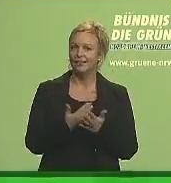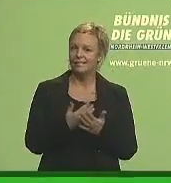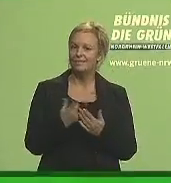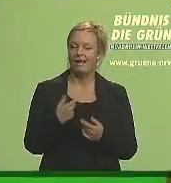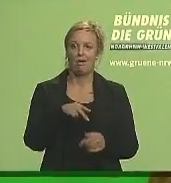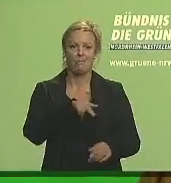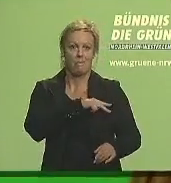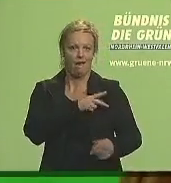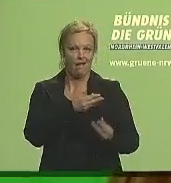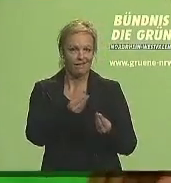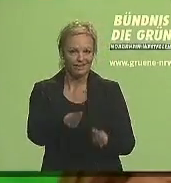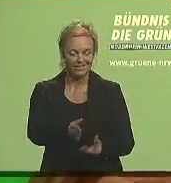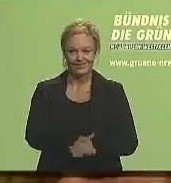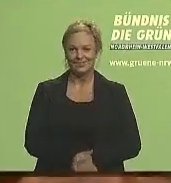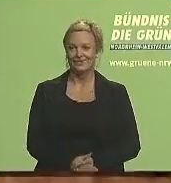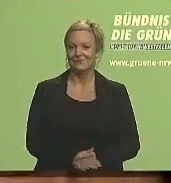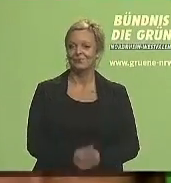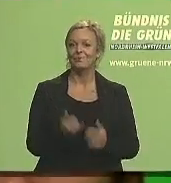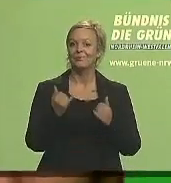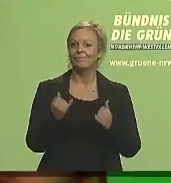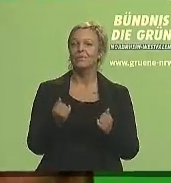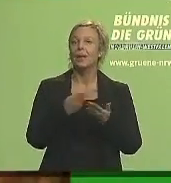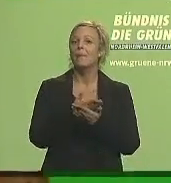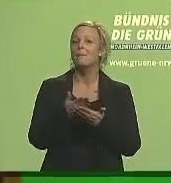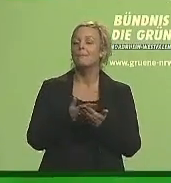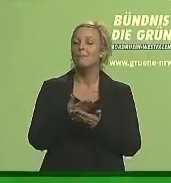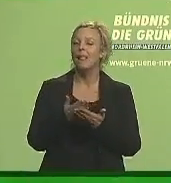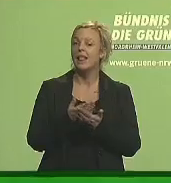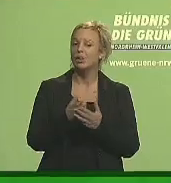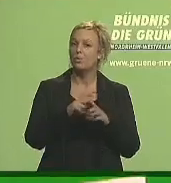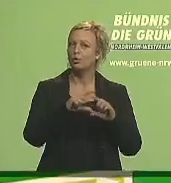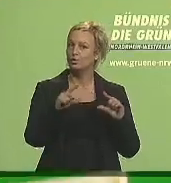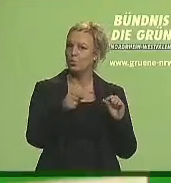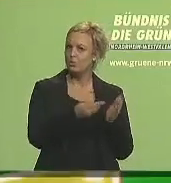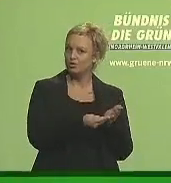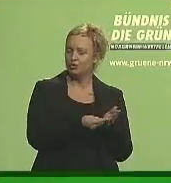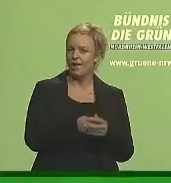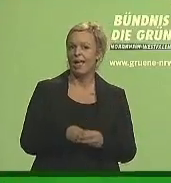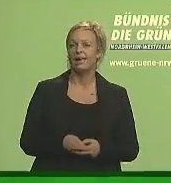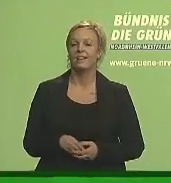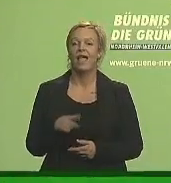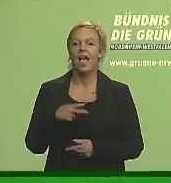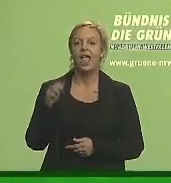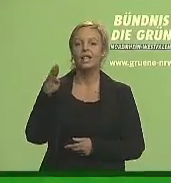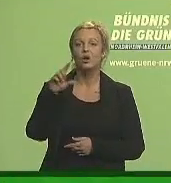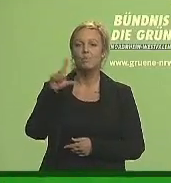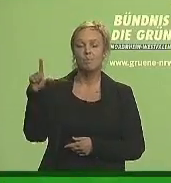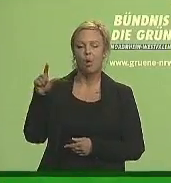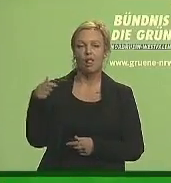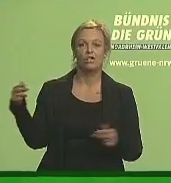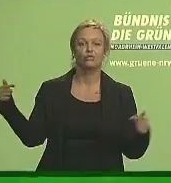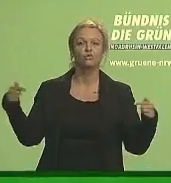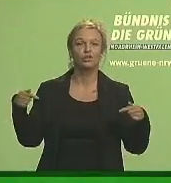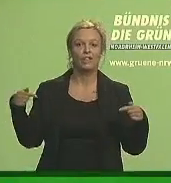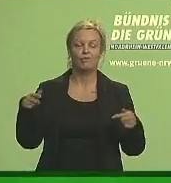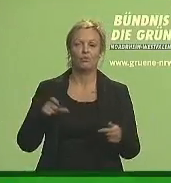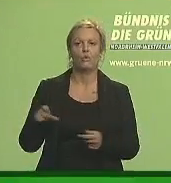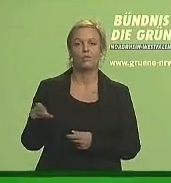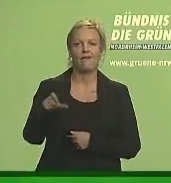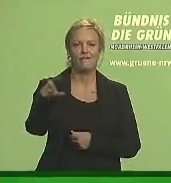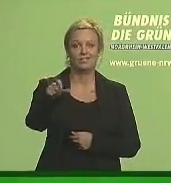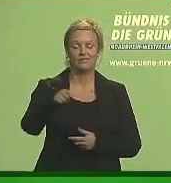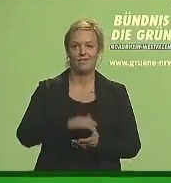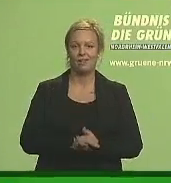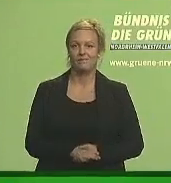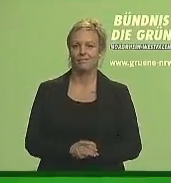auszeichnen und haben hier einen Bildungsgutschein der Heinrich-Böll-Stiftung NRW für euch nochmal. Wenn ihr es noch selber ein bisschen